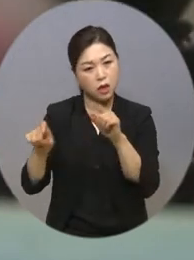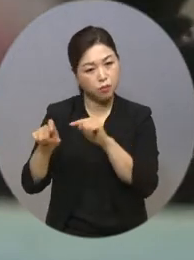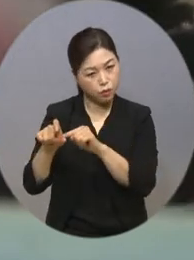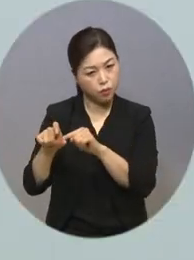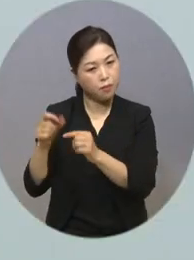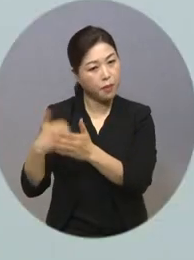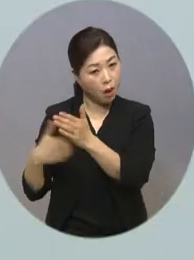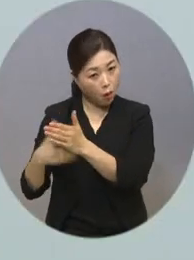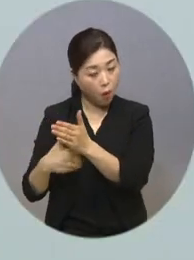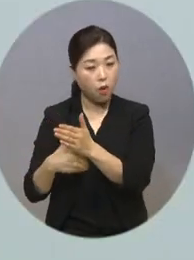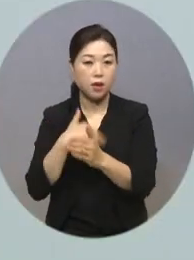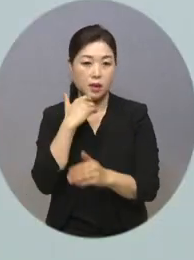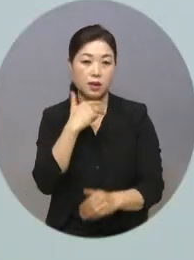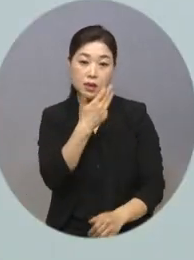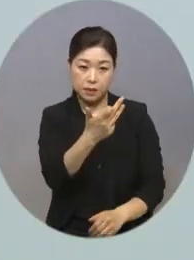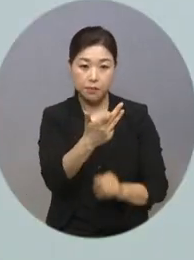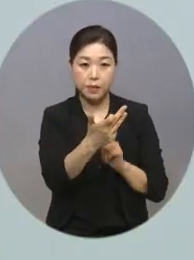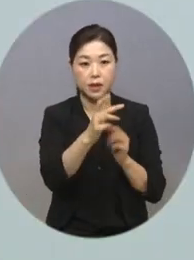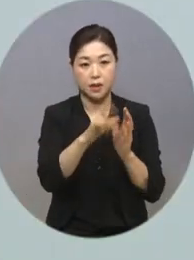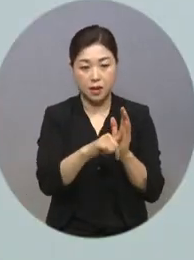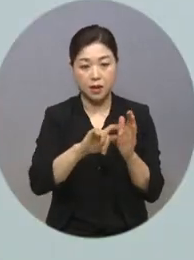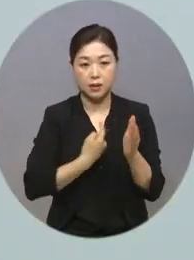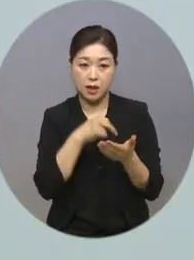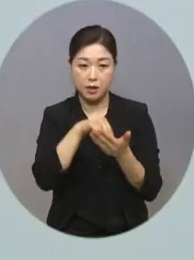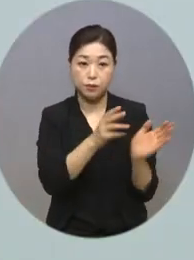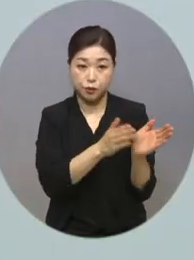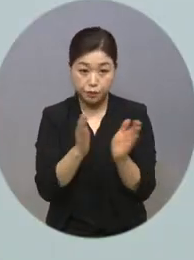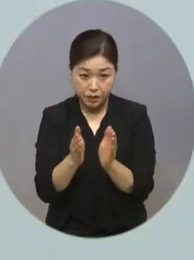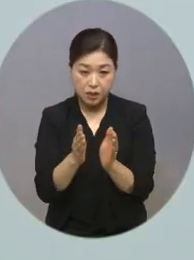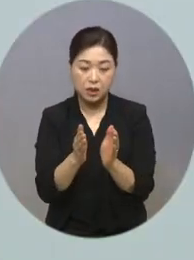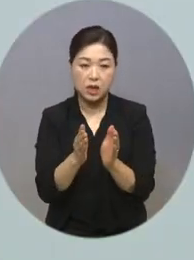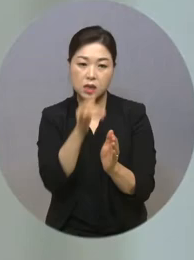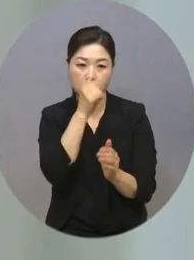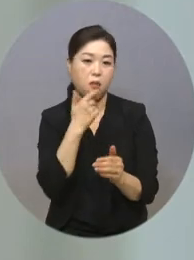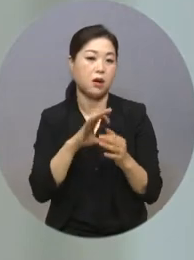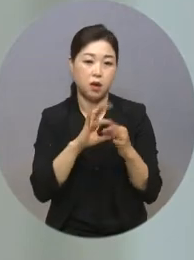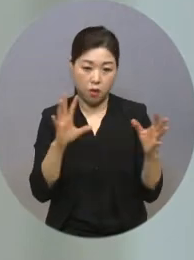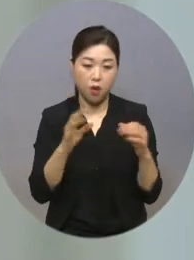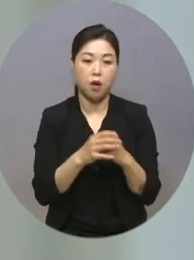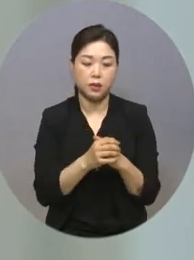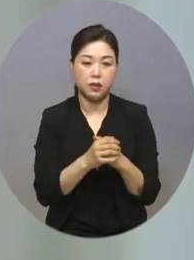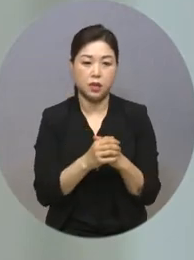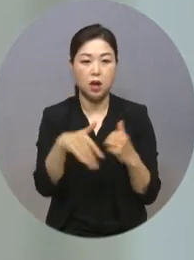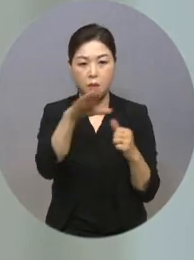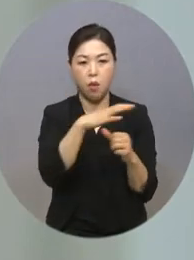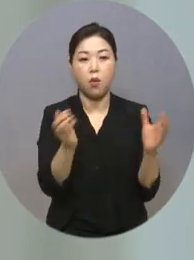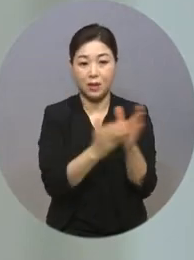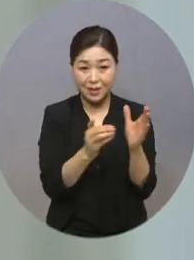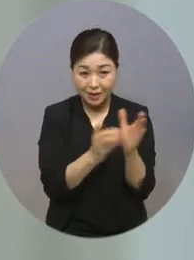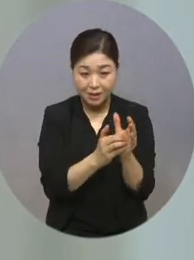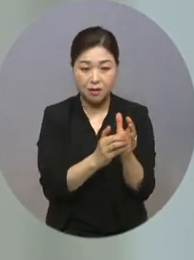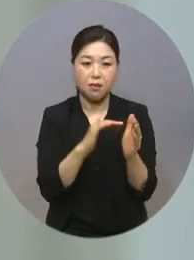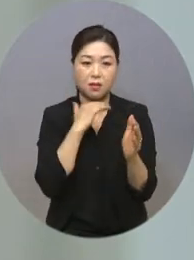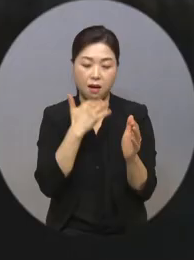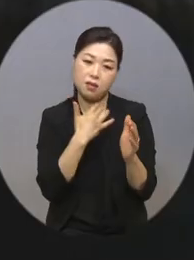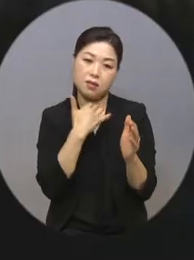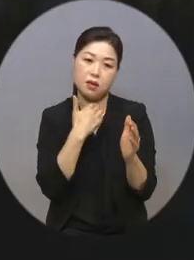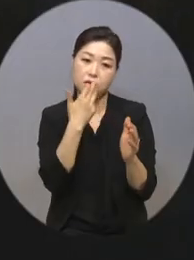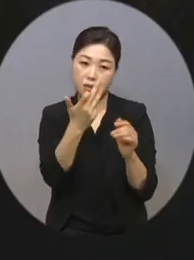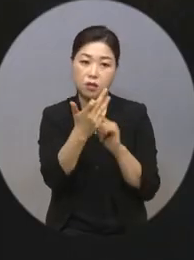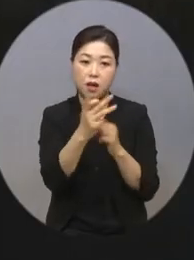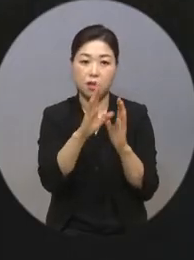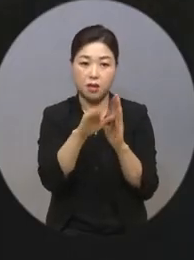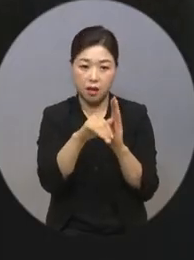제외하고 18세에 달하면 자립준비 정도와 무관하게 보호 조치가 종료돼 이른 나이에 아동